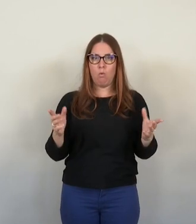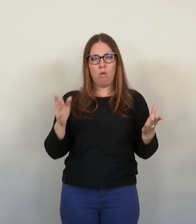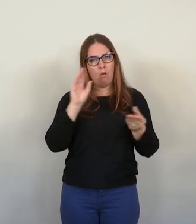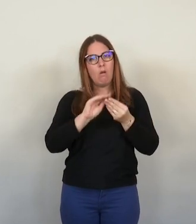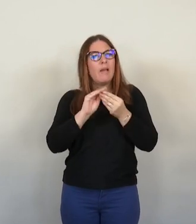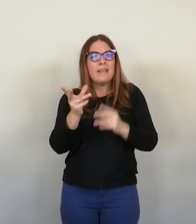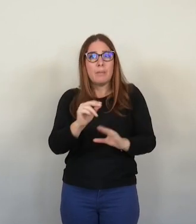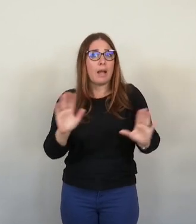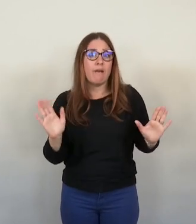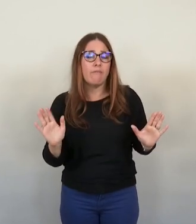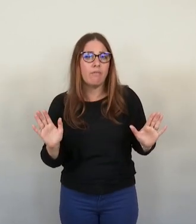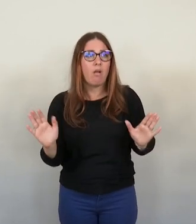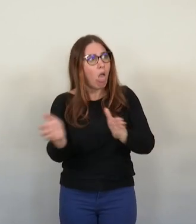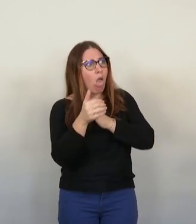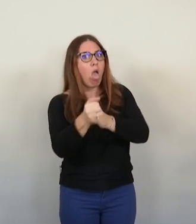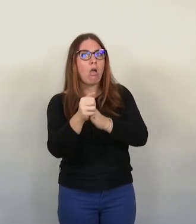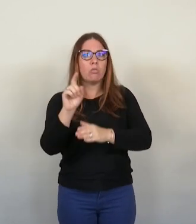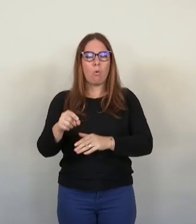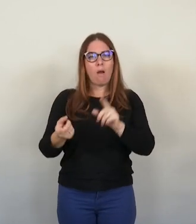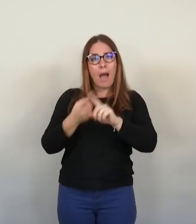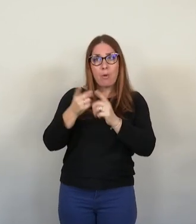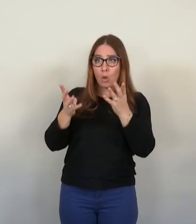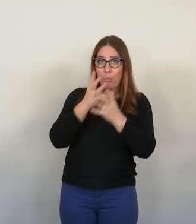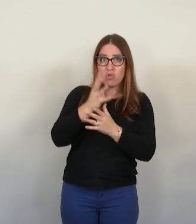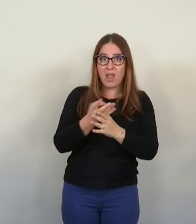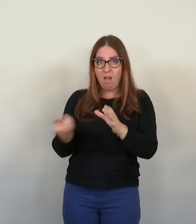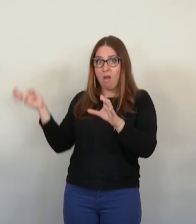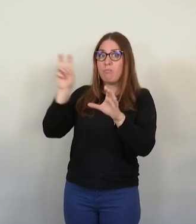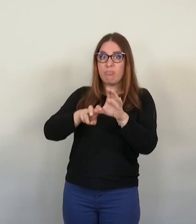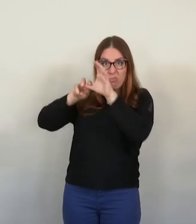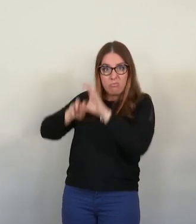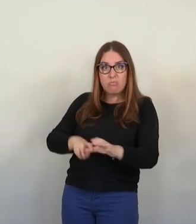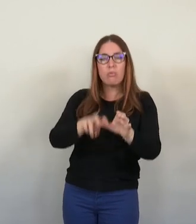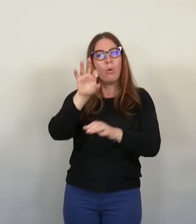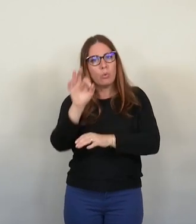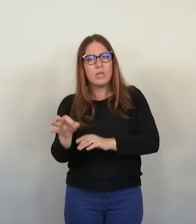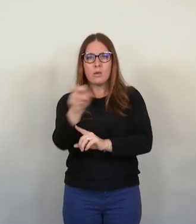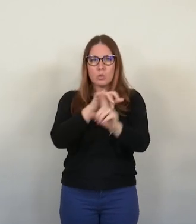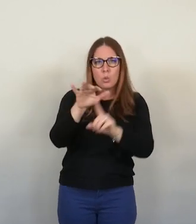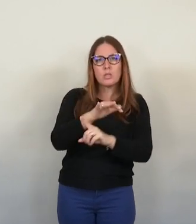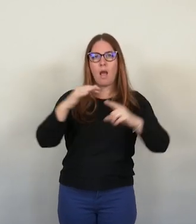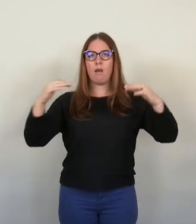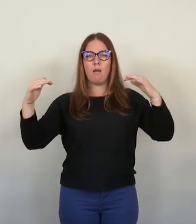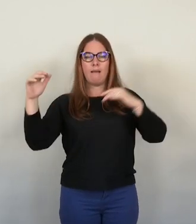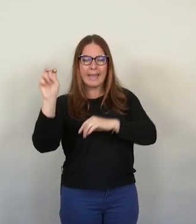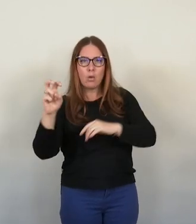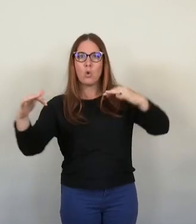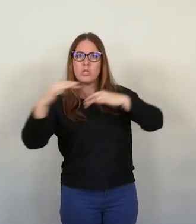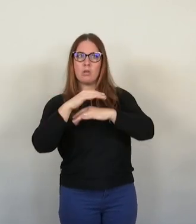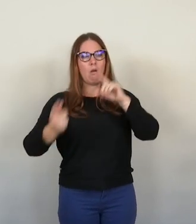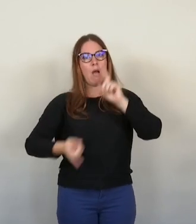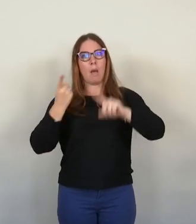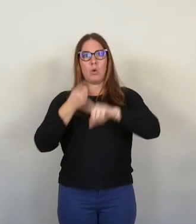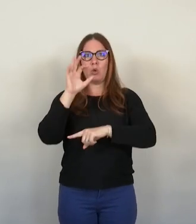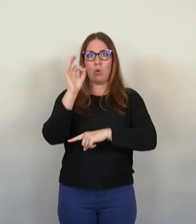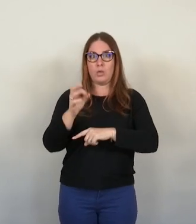n'est pas grave l'important c'est de s'embarquer dans ce projet qui est indéiablement une des innovations sociales et écologiques les plus importantes et potentiellement les